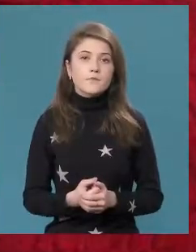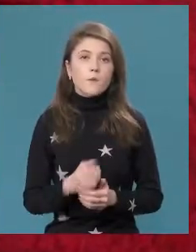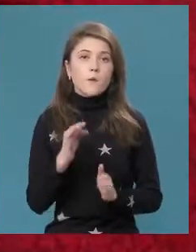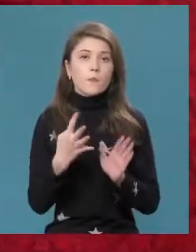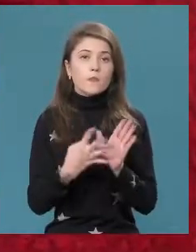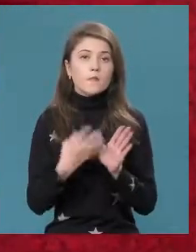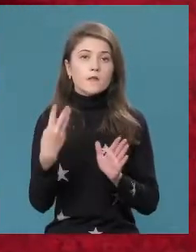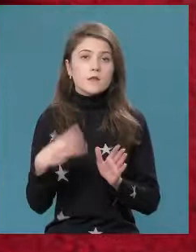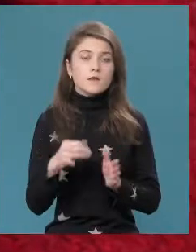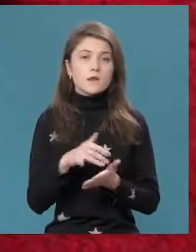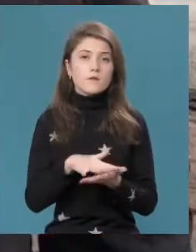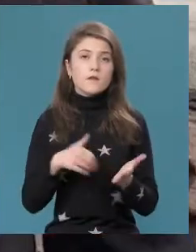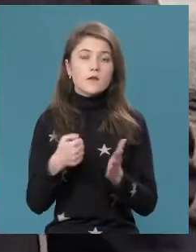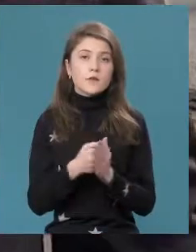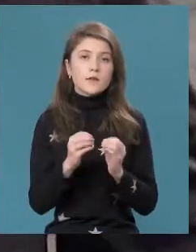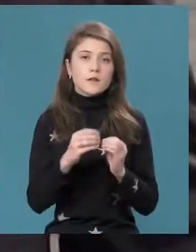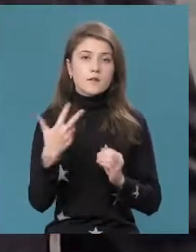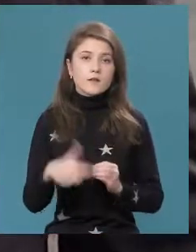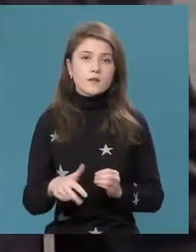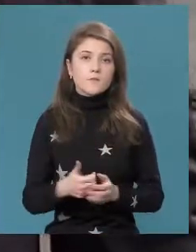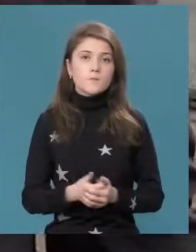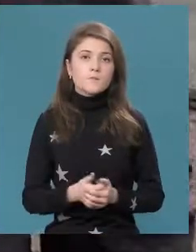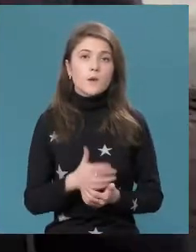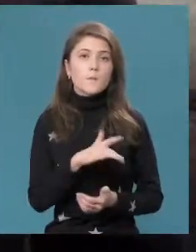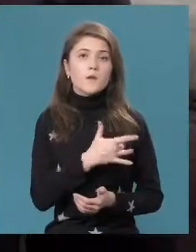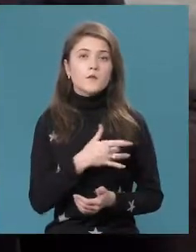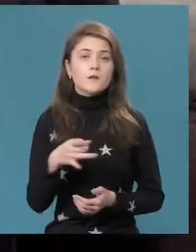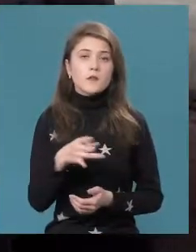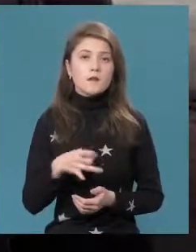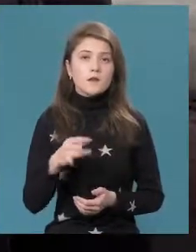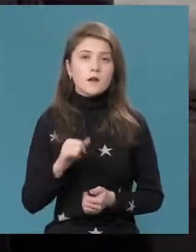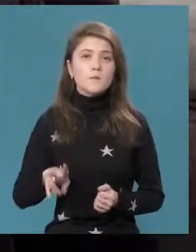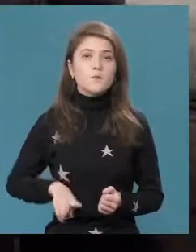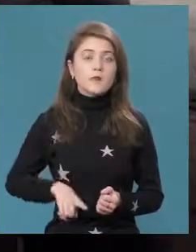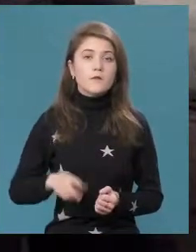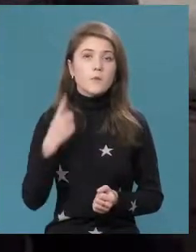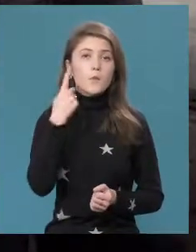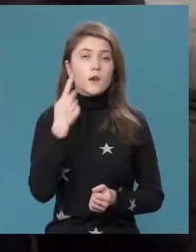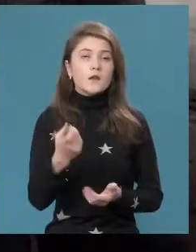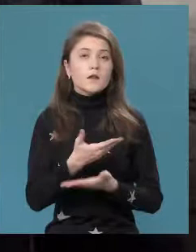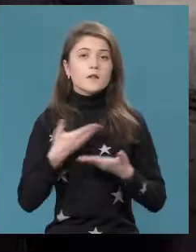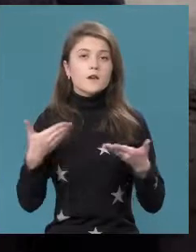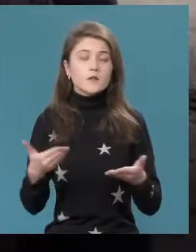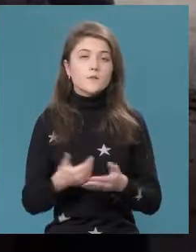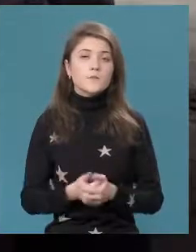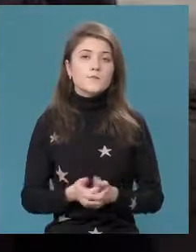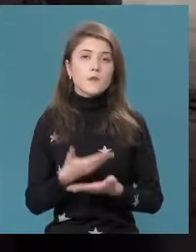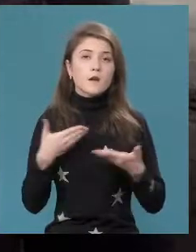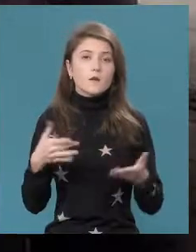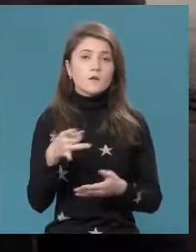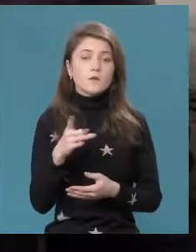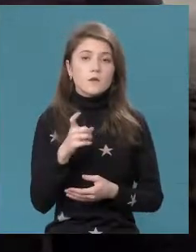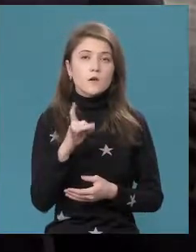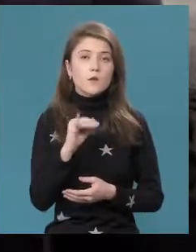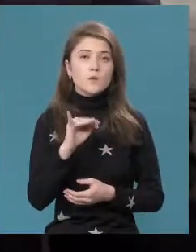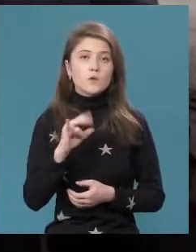9:30 і тривала до 10:30. І Бердичівську районну раду, і адміністрацію попередили наші аграрії з нашого району, з Ружинського району, про те,